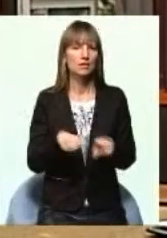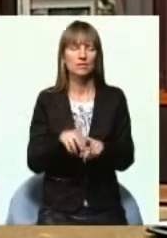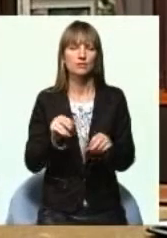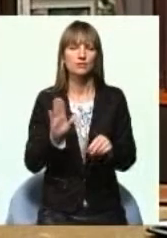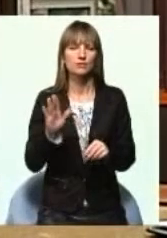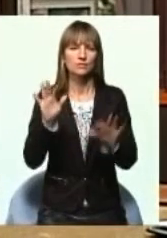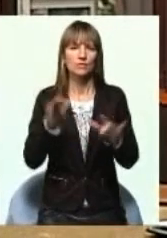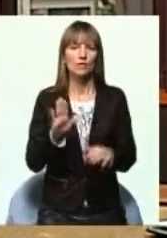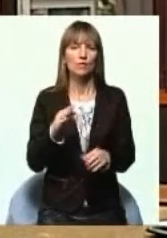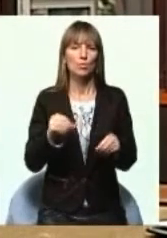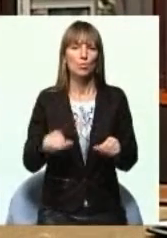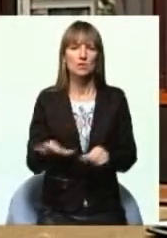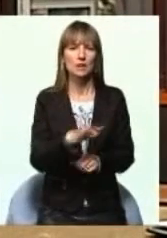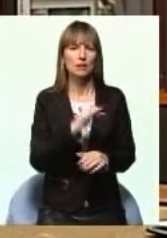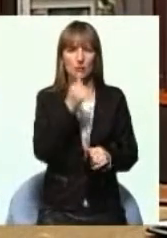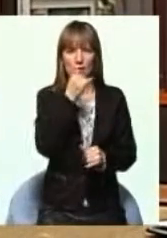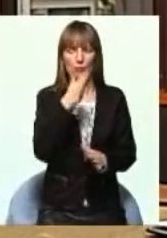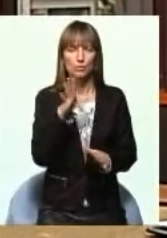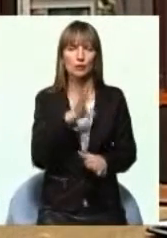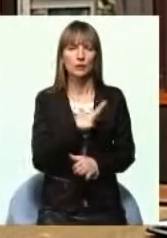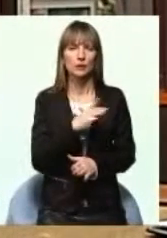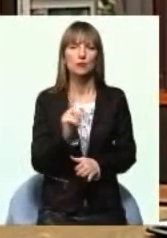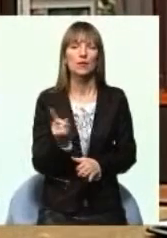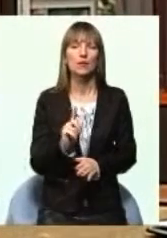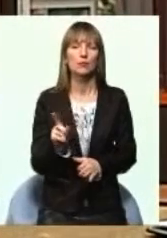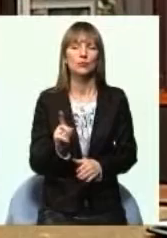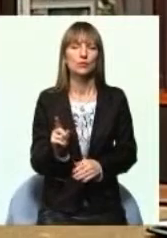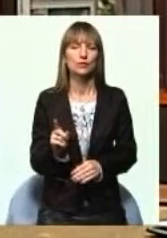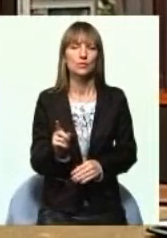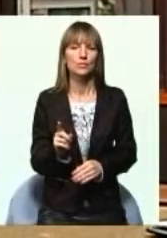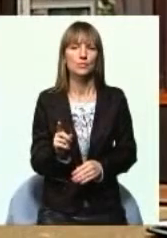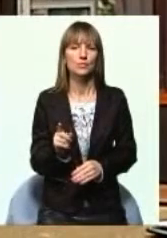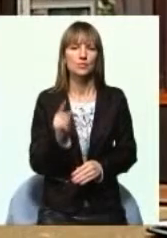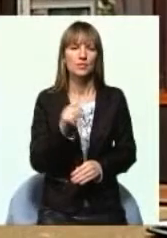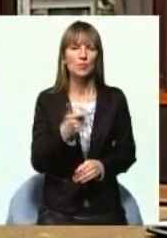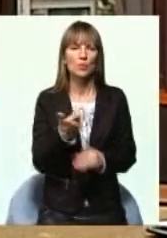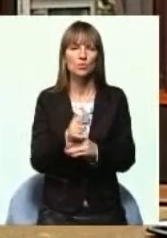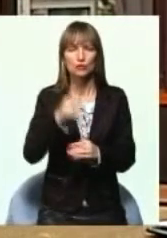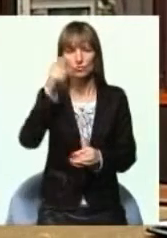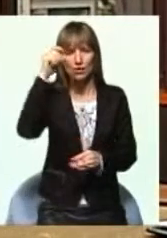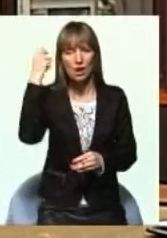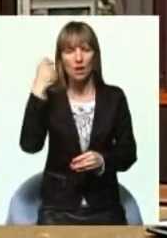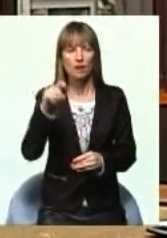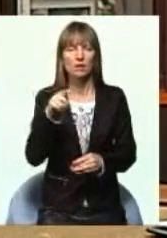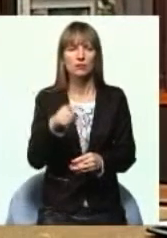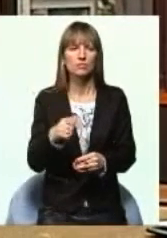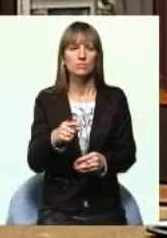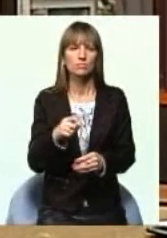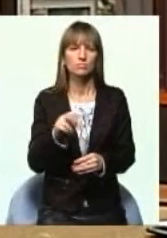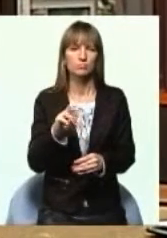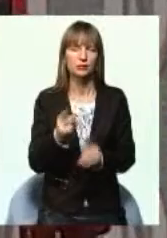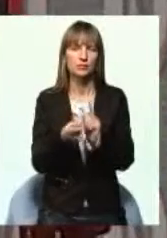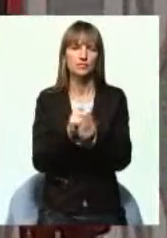в пустелях не може упасть, тому що там слишком жарко, тому що він превращається одразу в